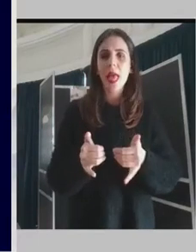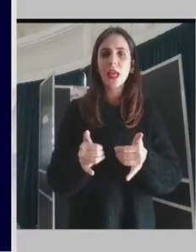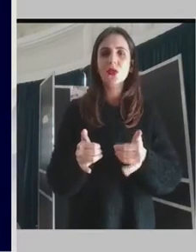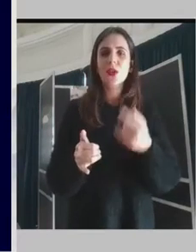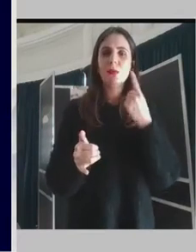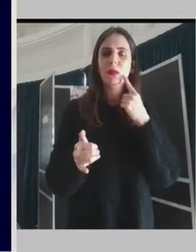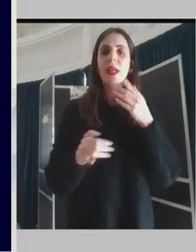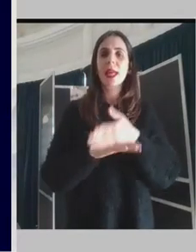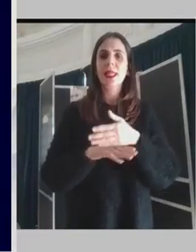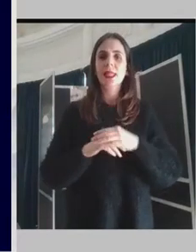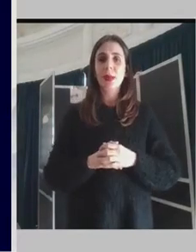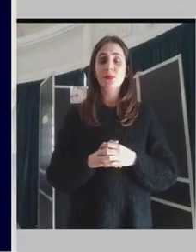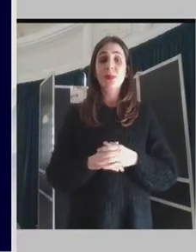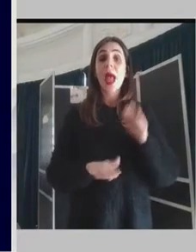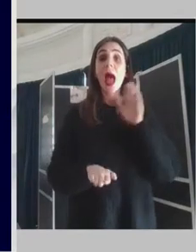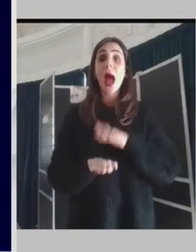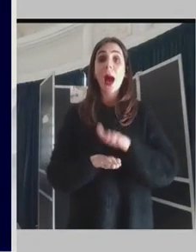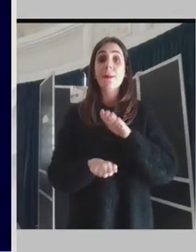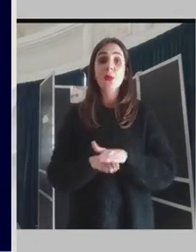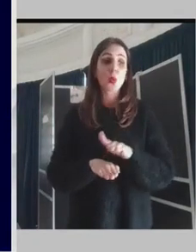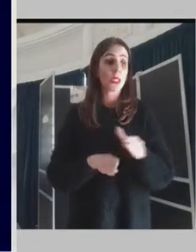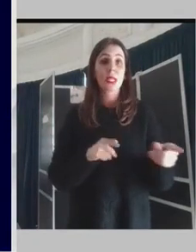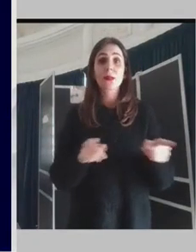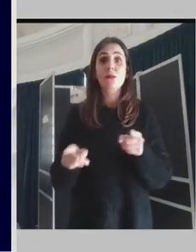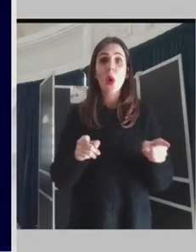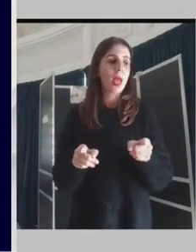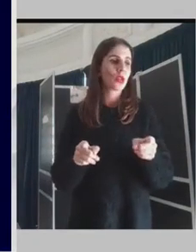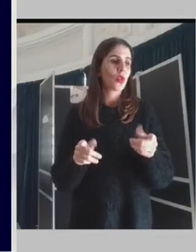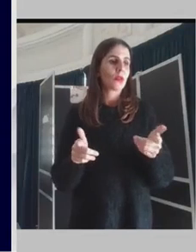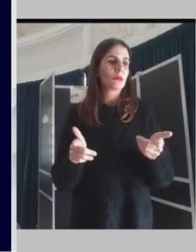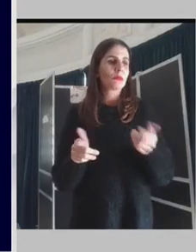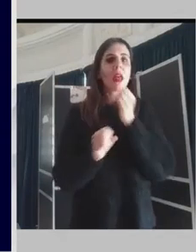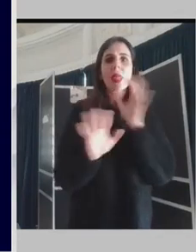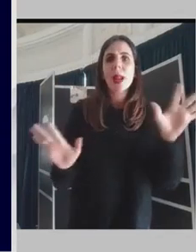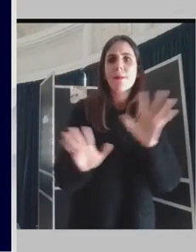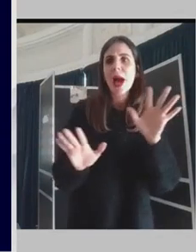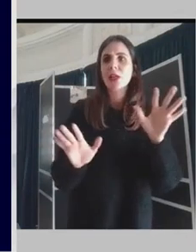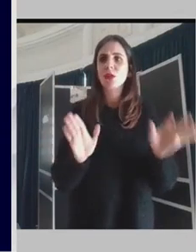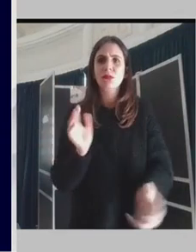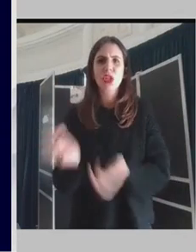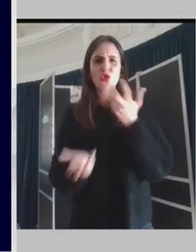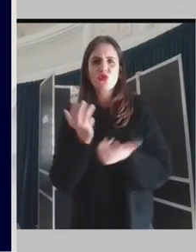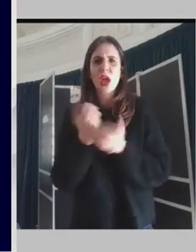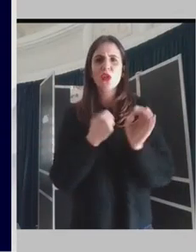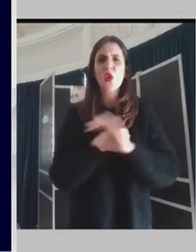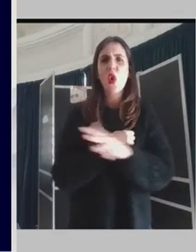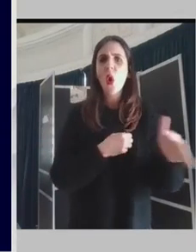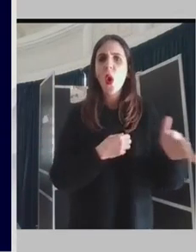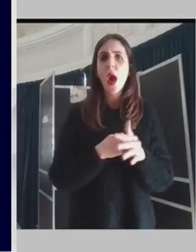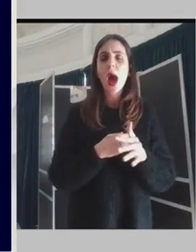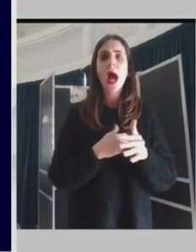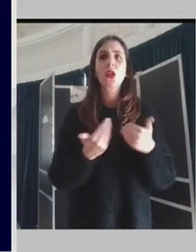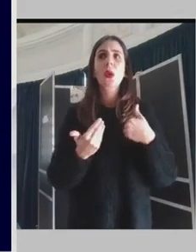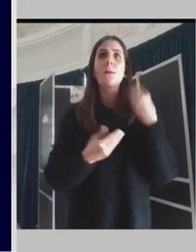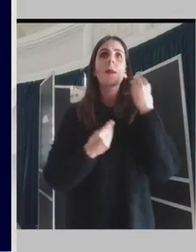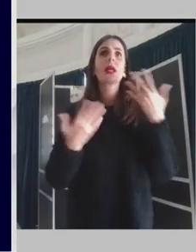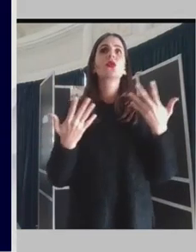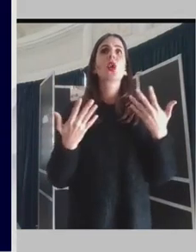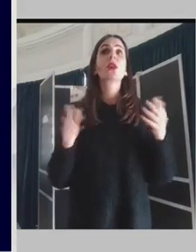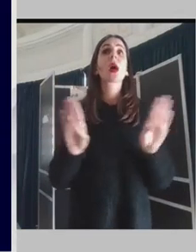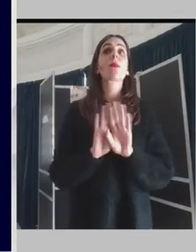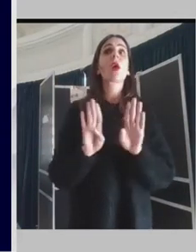caso di una sciagura, un incendio, quello che può capitare, di essere portati a uscire da dove siamo entrati,